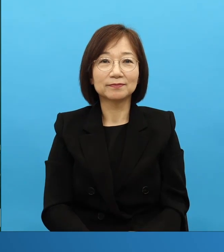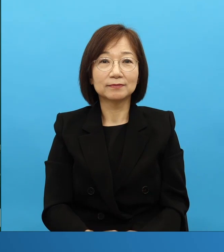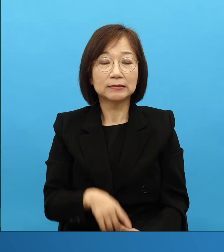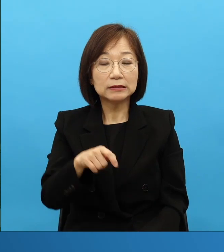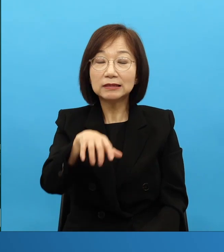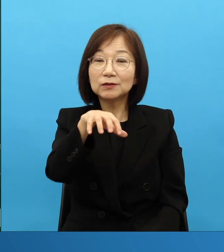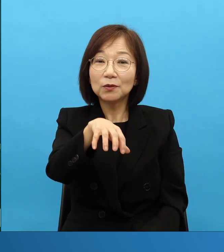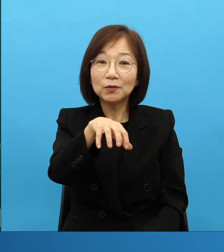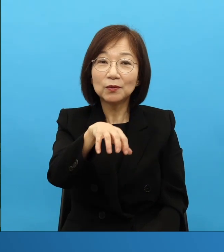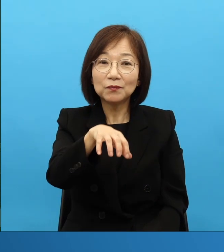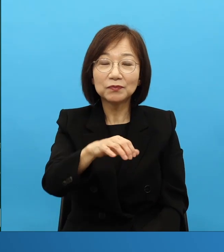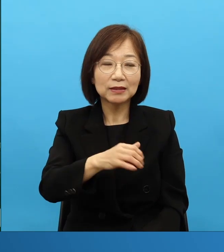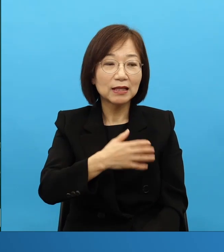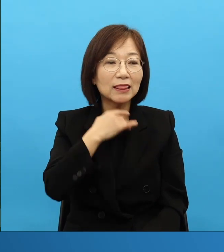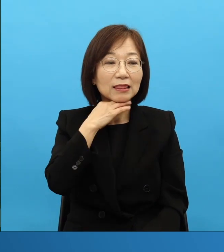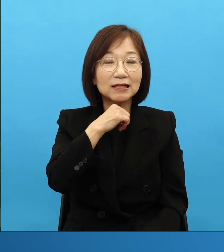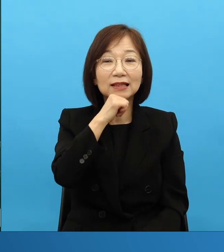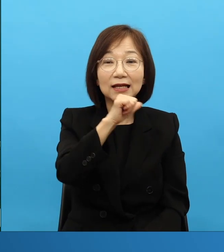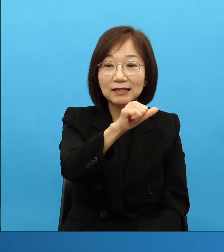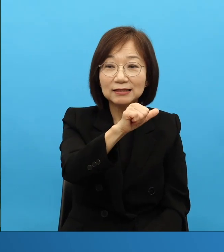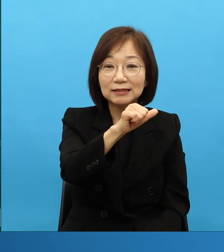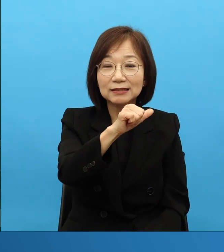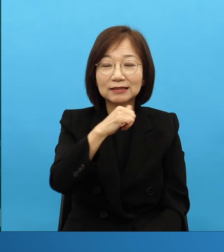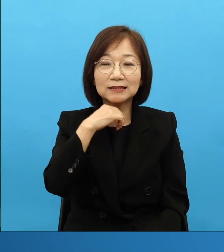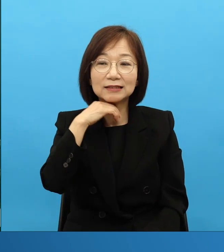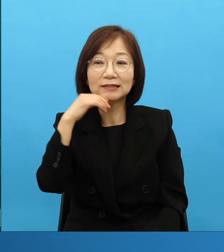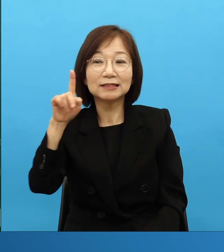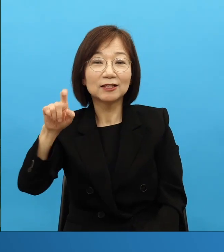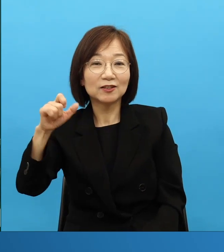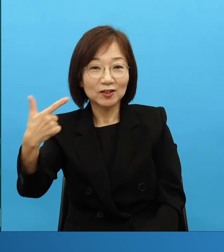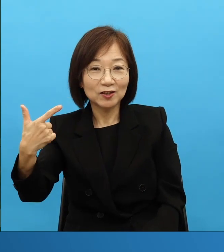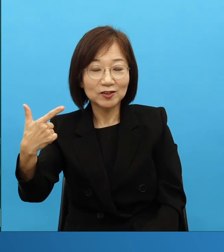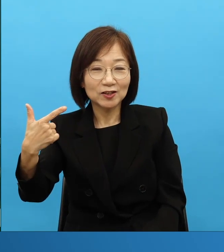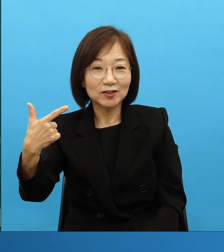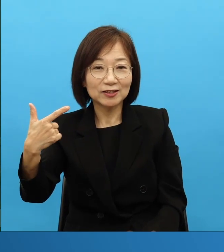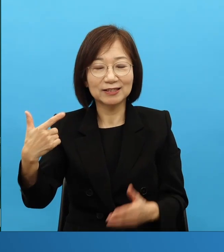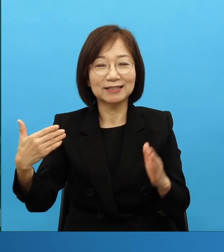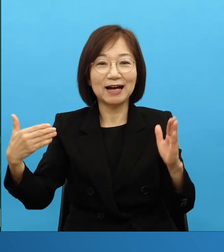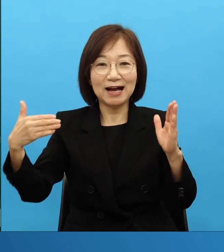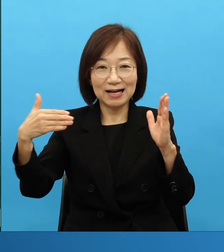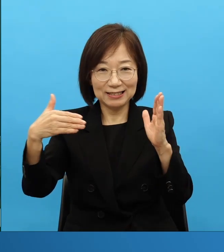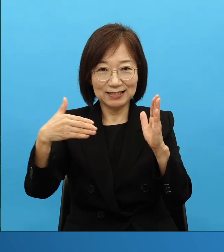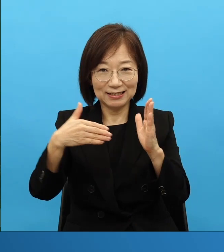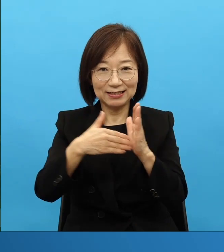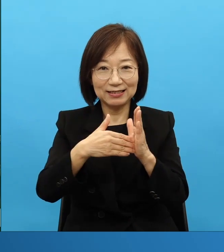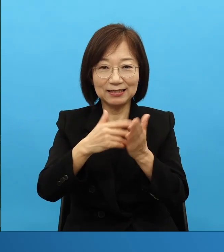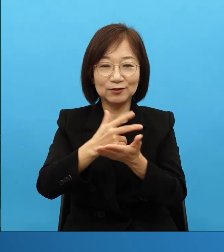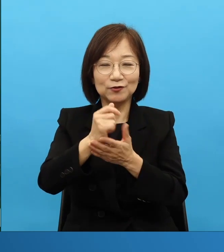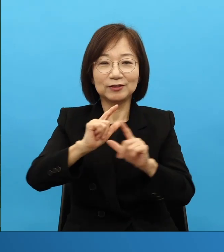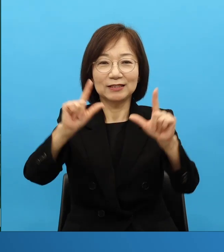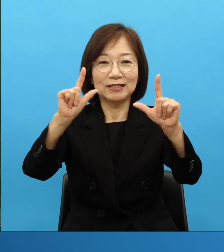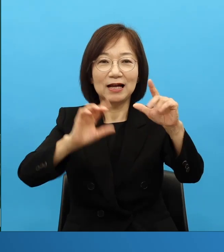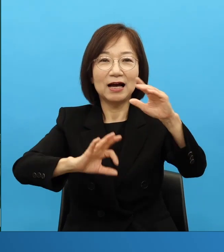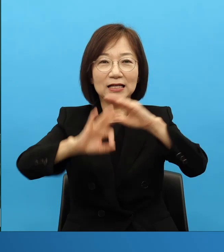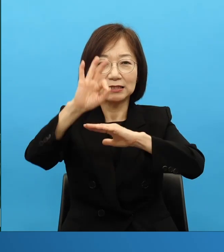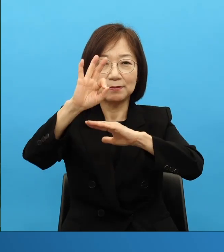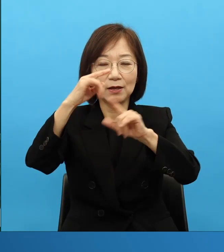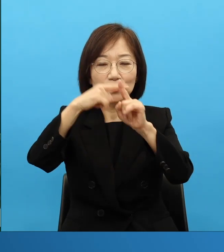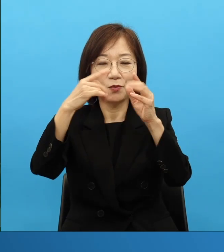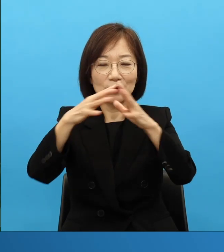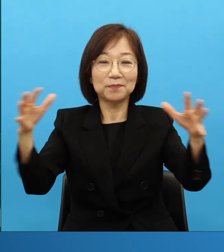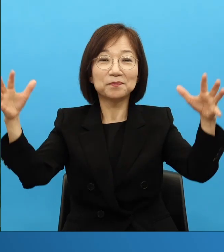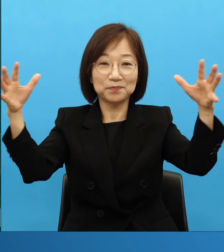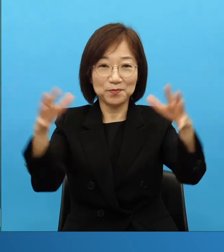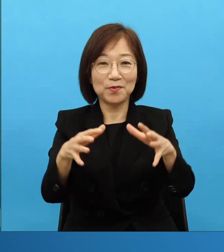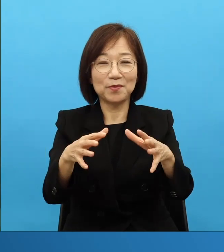발렌시아에선 5살 렘넌트부터 16살 렘넌트까지 주일 아침에 모두 교회로 모여.